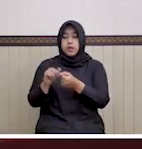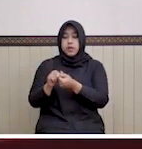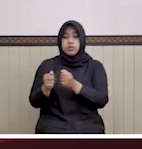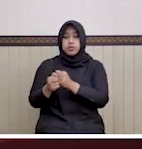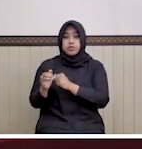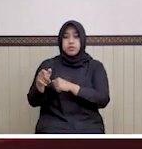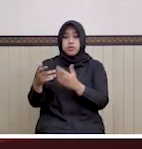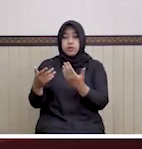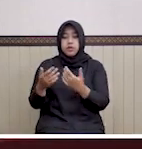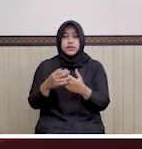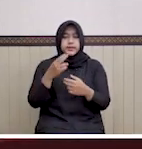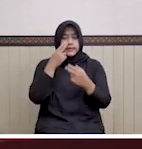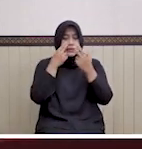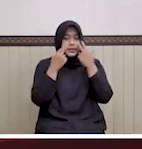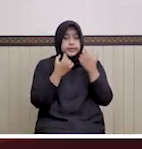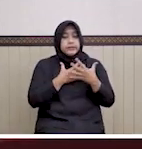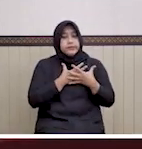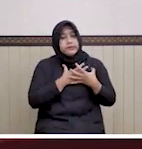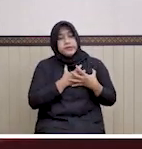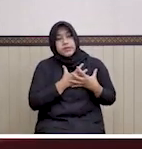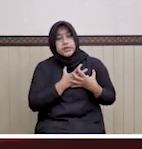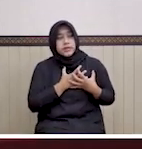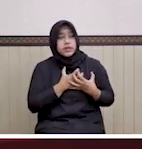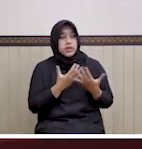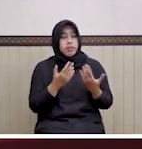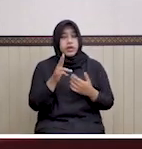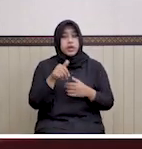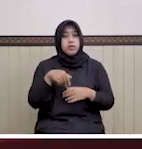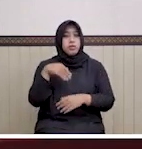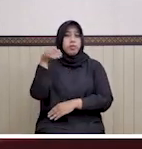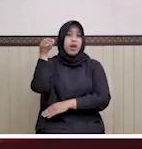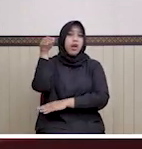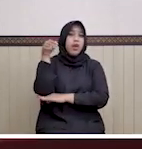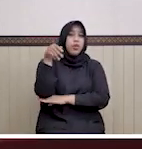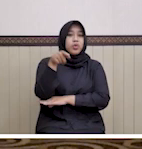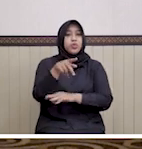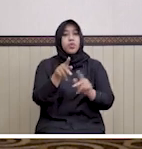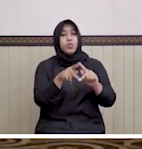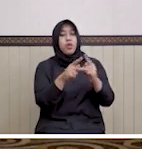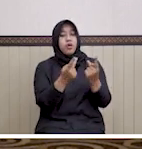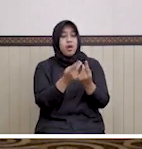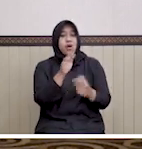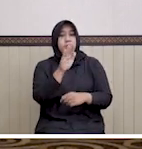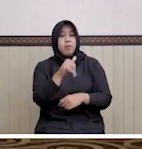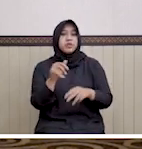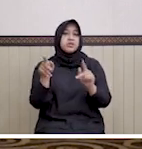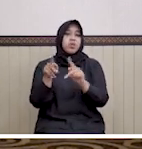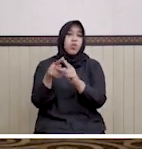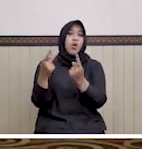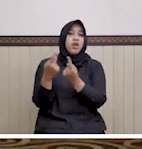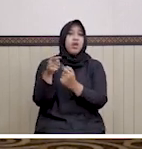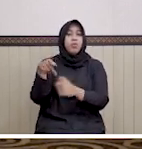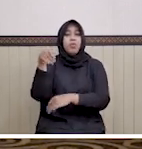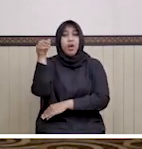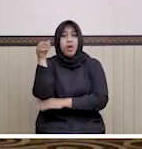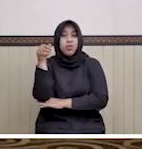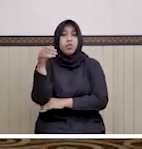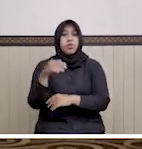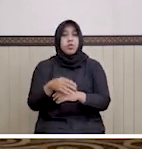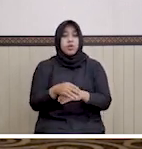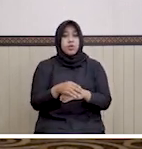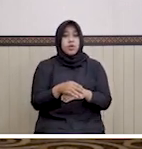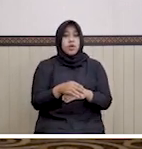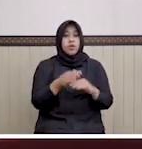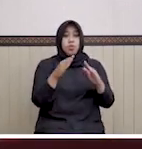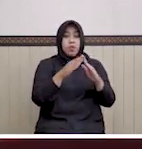ini apalagi pun itu pelaku keluarga masih keluar kiamat silkoro juga pemimpin